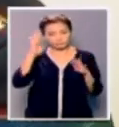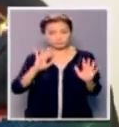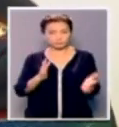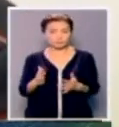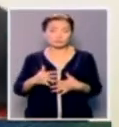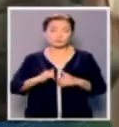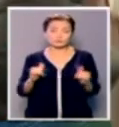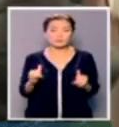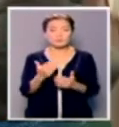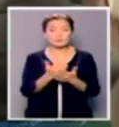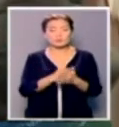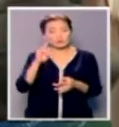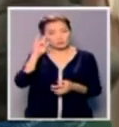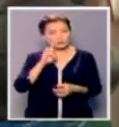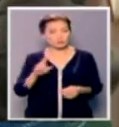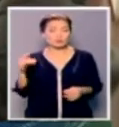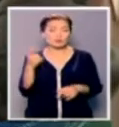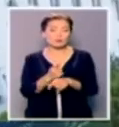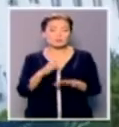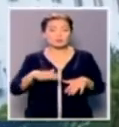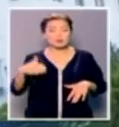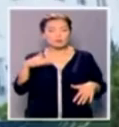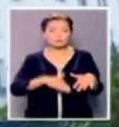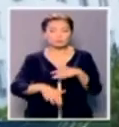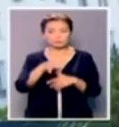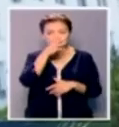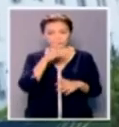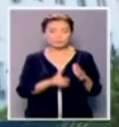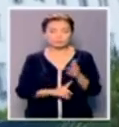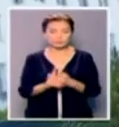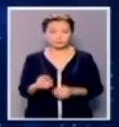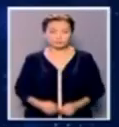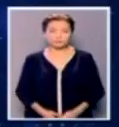оқиғалардың көпшілігі ережені ескермей тыйым салынған жерлерге түсуден болған.